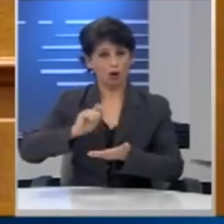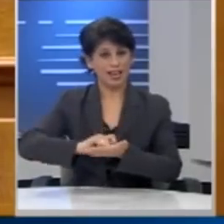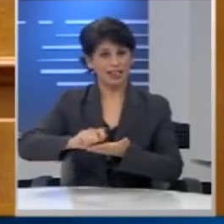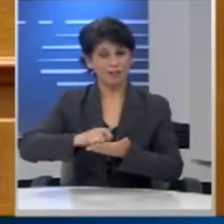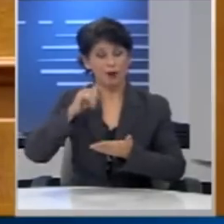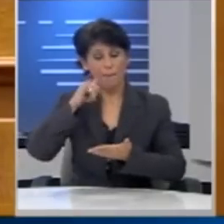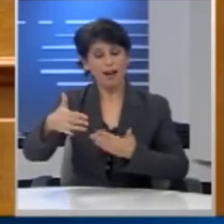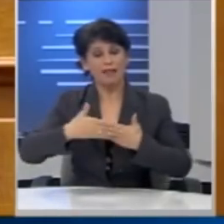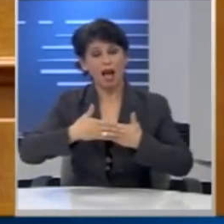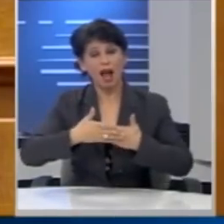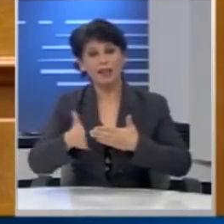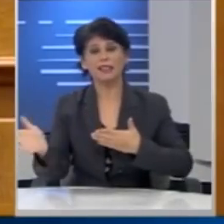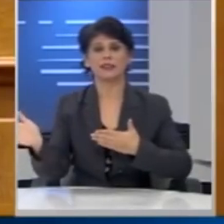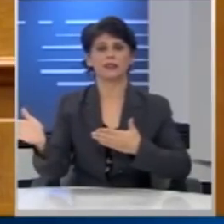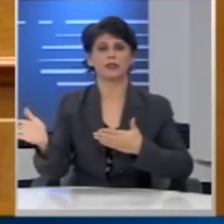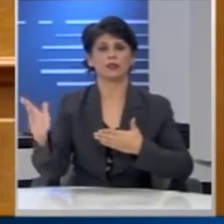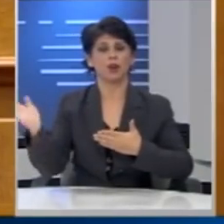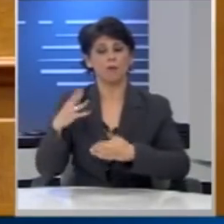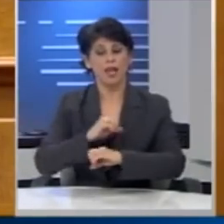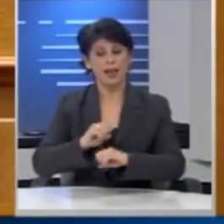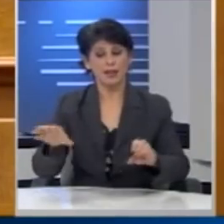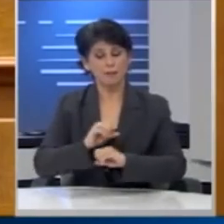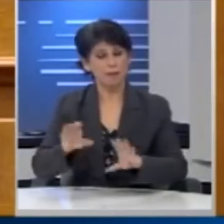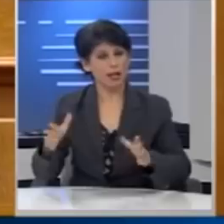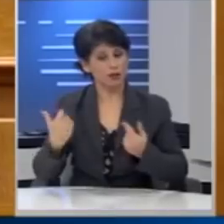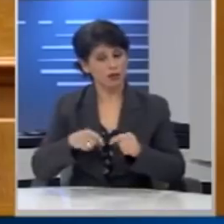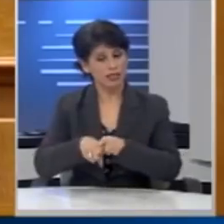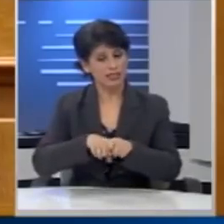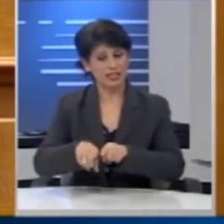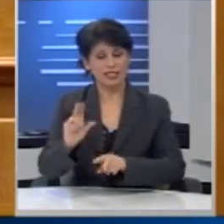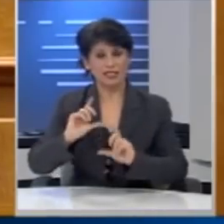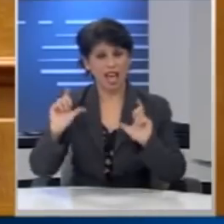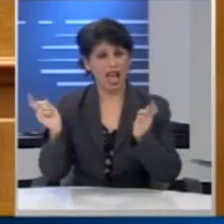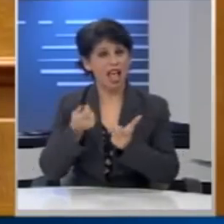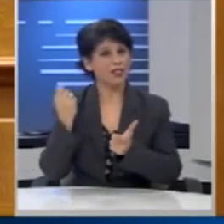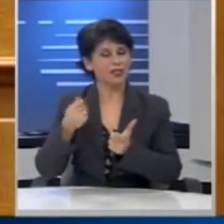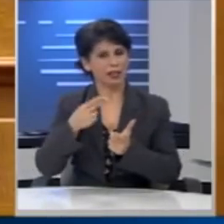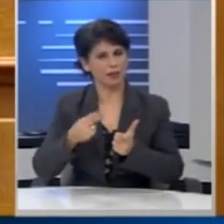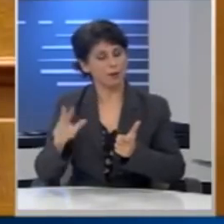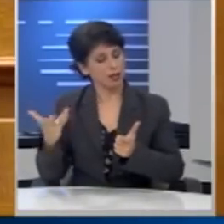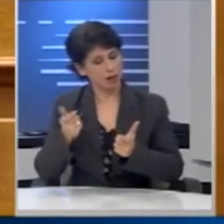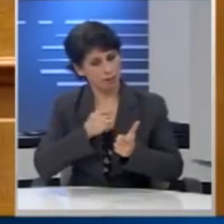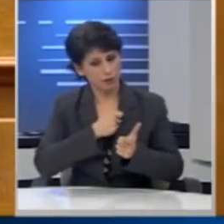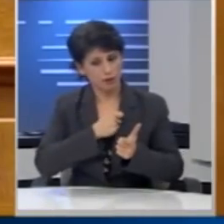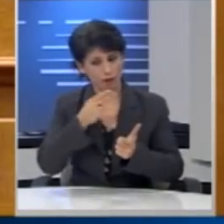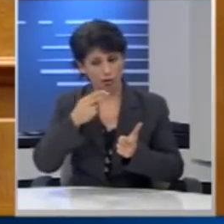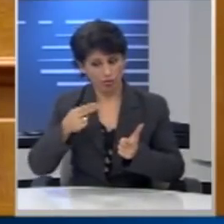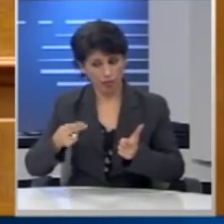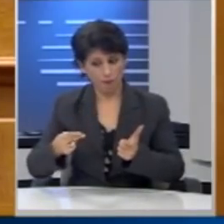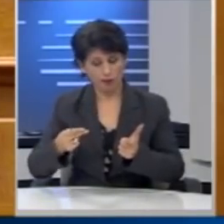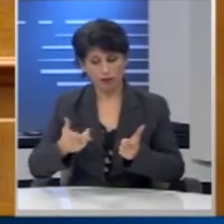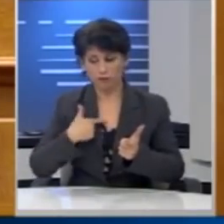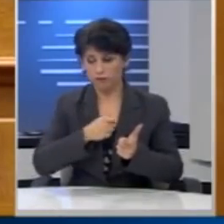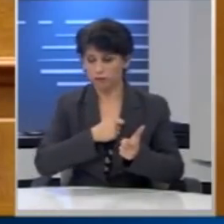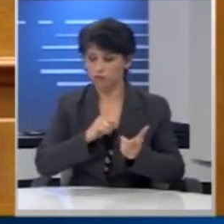είναι πάντα ανοιχτή για οποιαδήποτε ενημέρωση αφορά στα εθνικά ζητήματα, και αν υπάρχουν ζητήματα τα οποία κρίνω ότι πρέπει